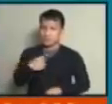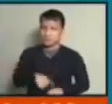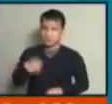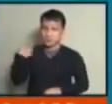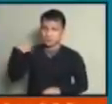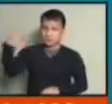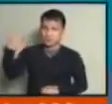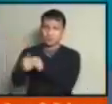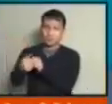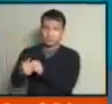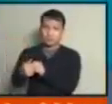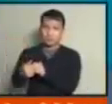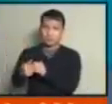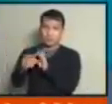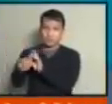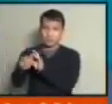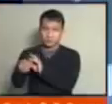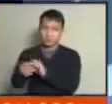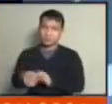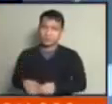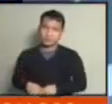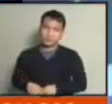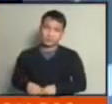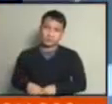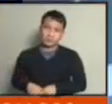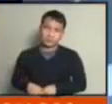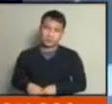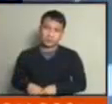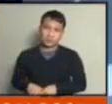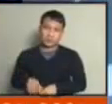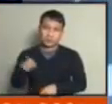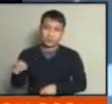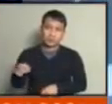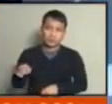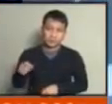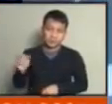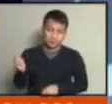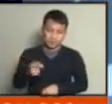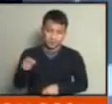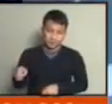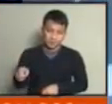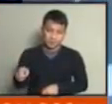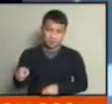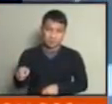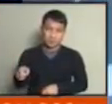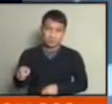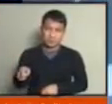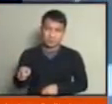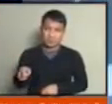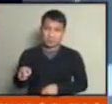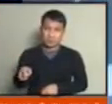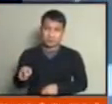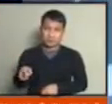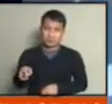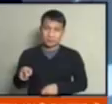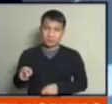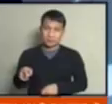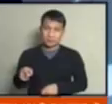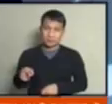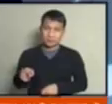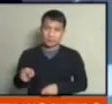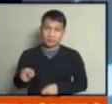niya. Ayun, eh talaga meron, sir. Ito na lang sa mga ay, sir, po yan, sir, eh. Medyo misinformation po yan dyan